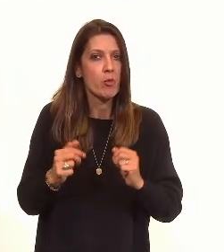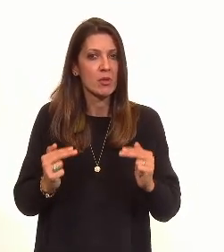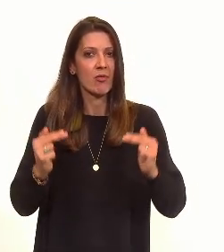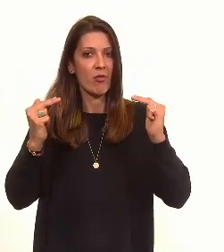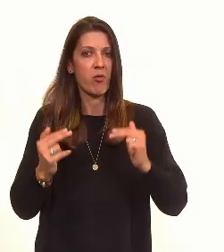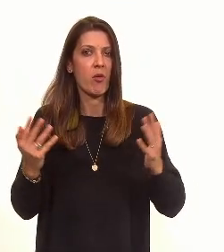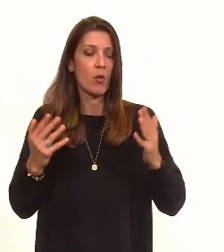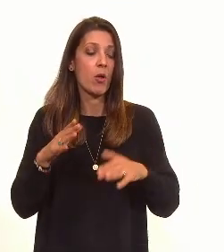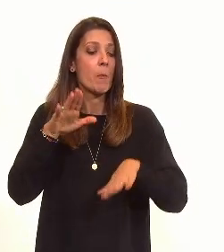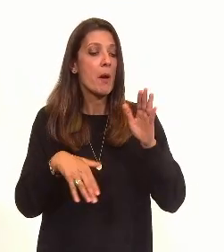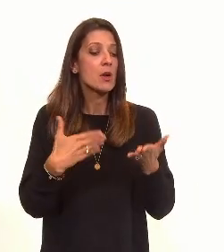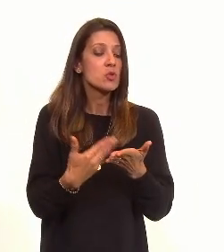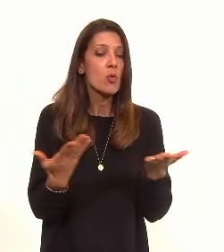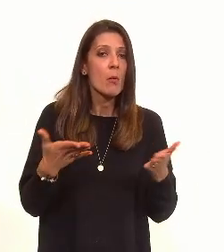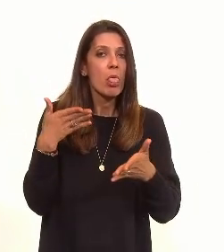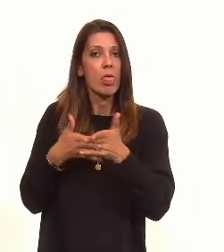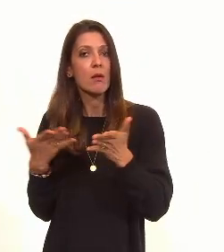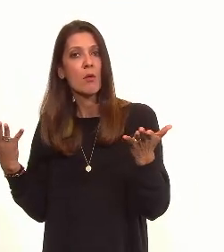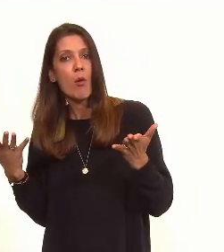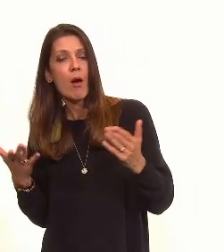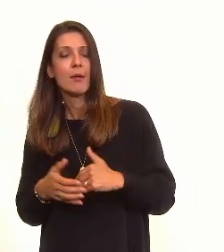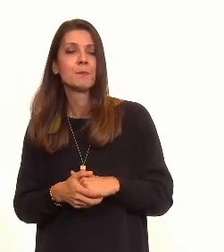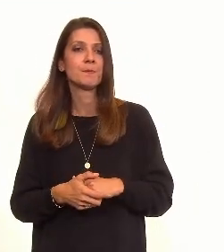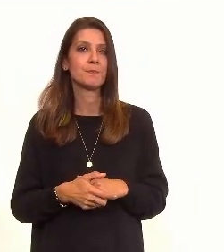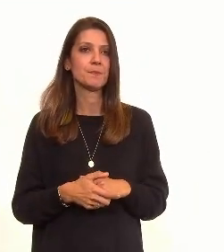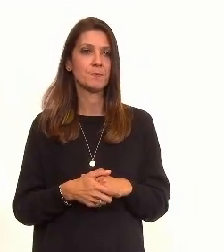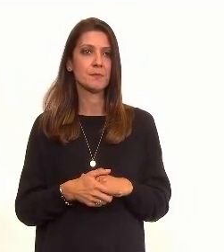Je sais pas voilà. Si, ça y est.